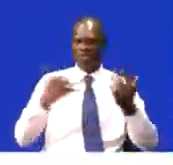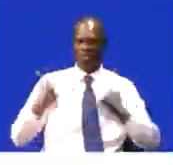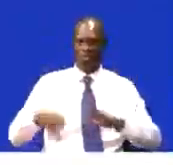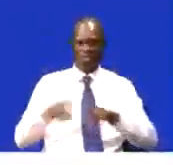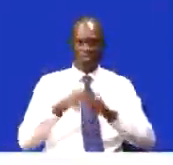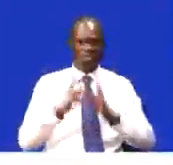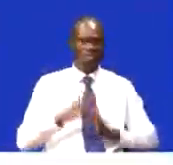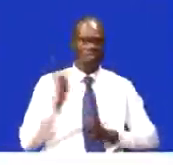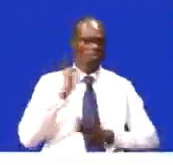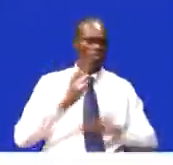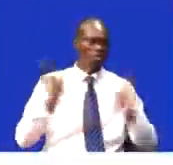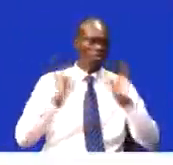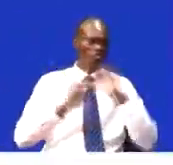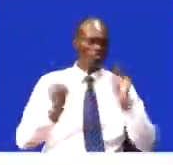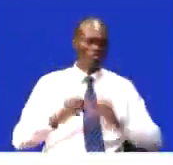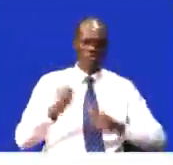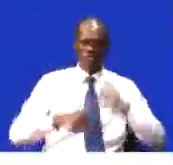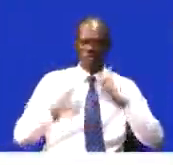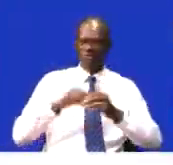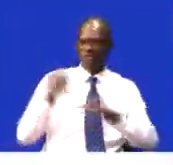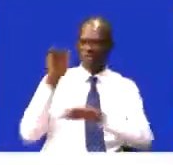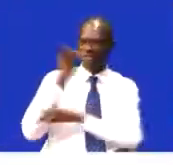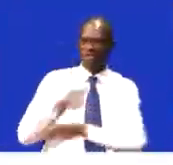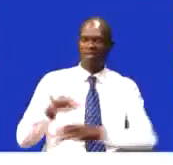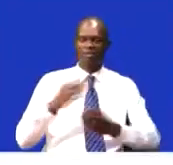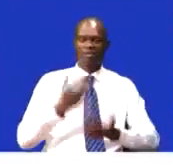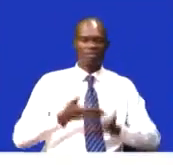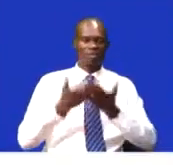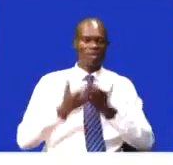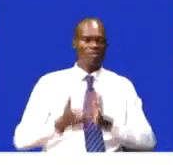nok mar pi magikwayo mondo okonygie.